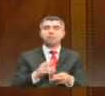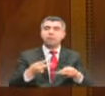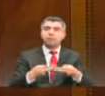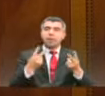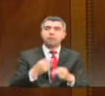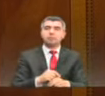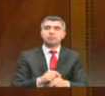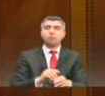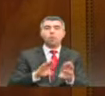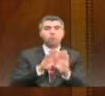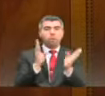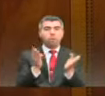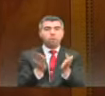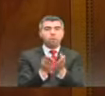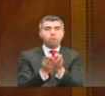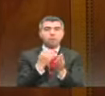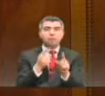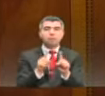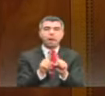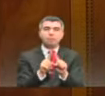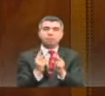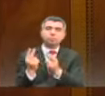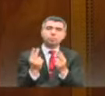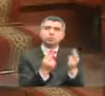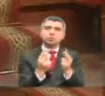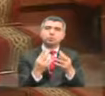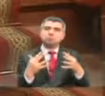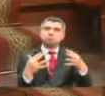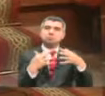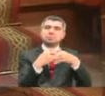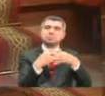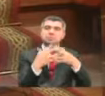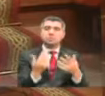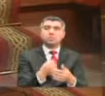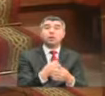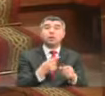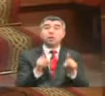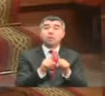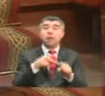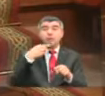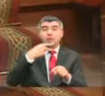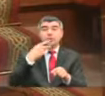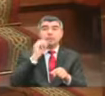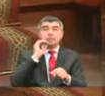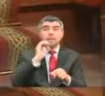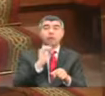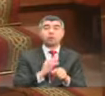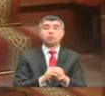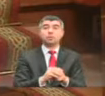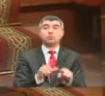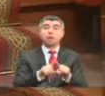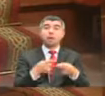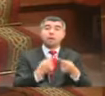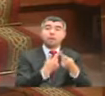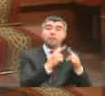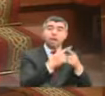إطار يحفظ الوحدة ويضمن التنوع في نفس الوقت، وحماية اللهجات والتعبيرات الثقافية بعد الانفتاح على